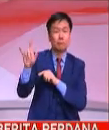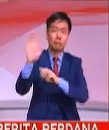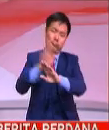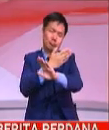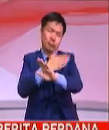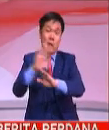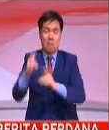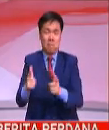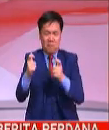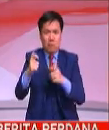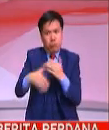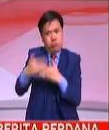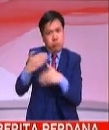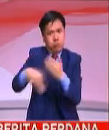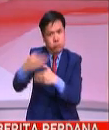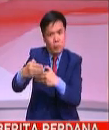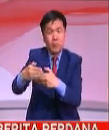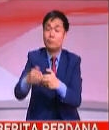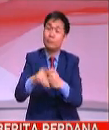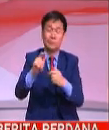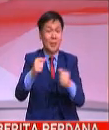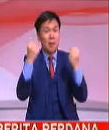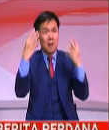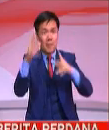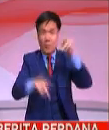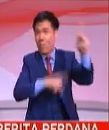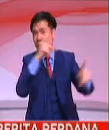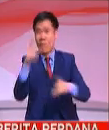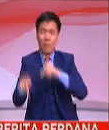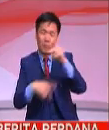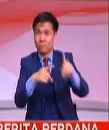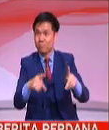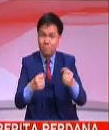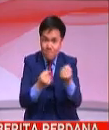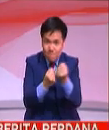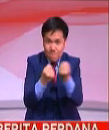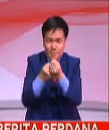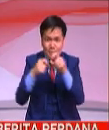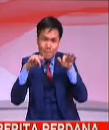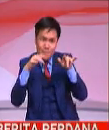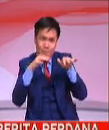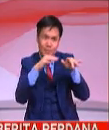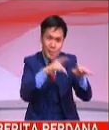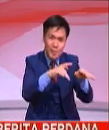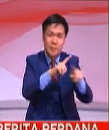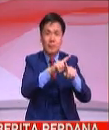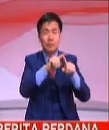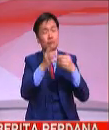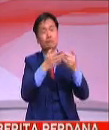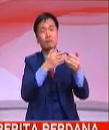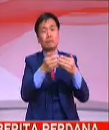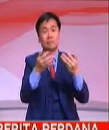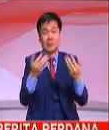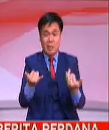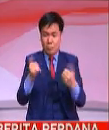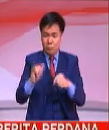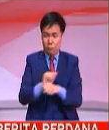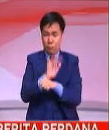bergerak pantas dan mampu membina kelompok pengikutnya yang tersendiri walau bergerak dalam norma baru.